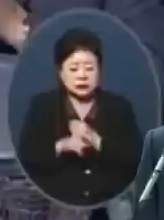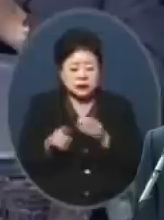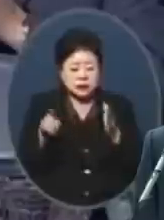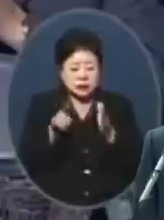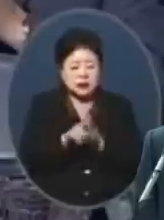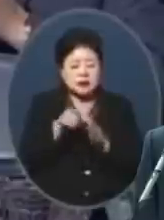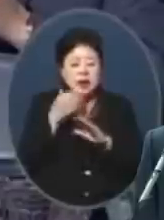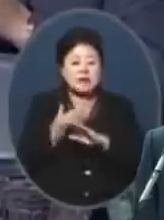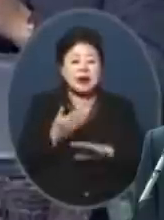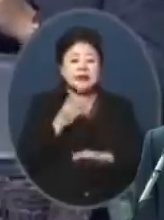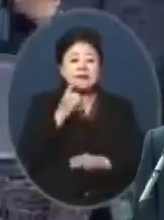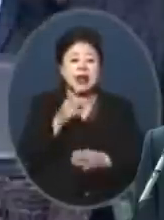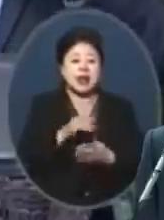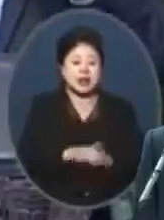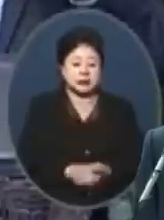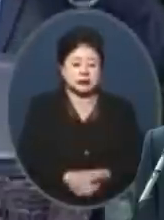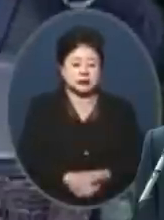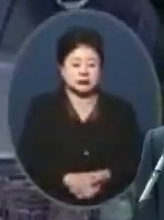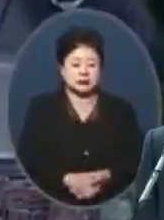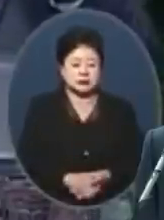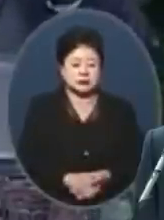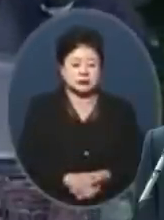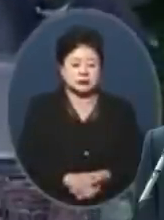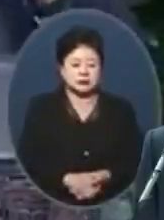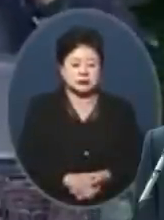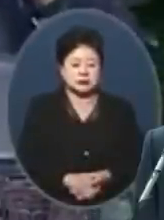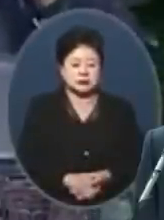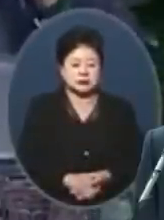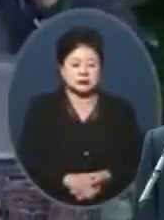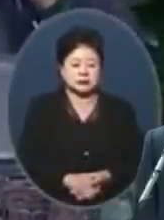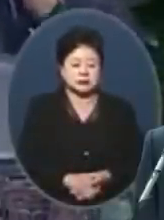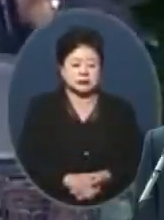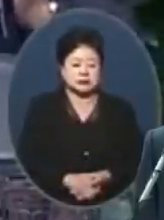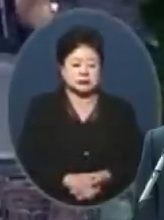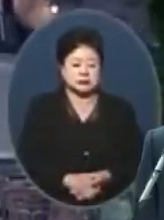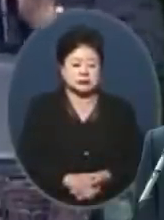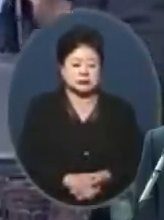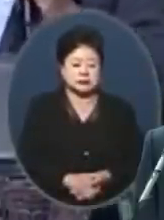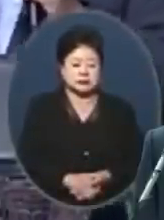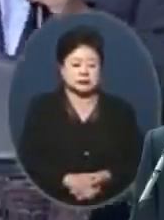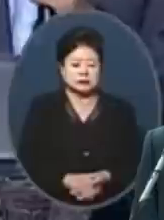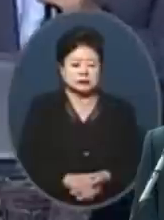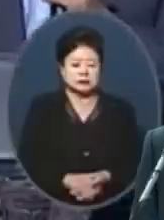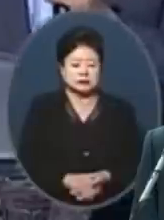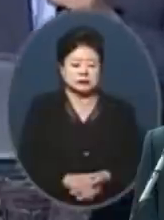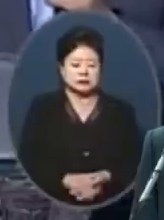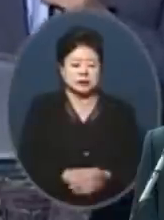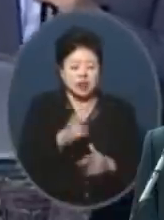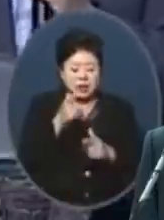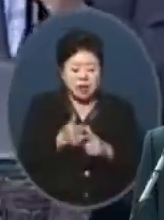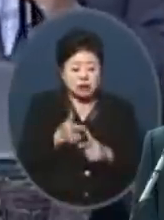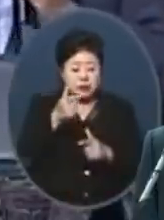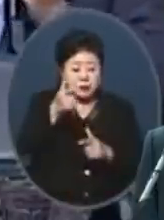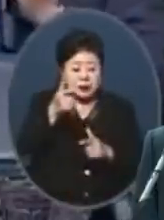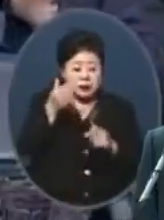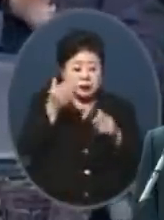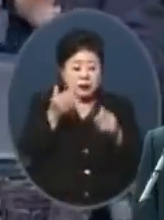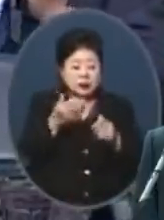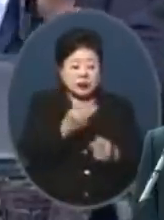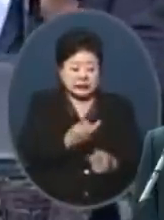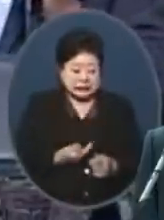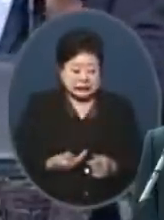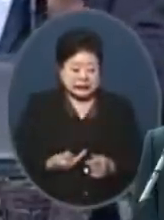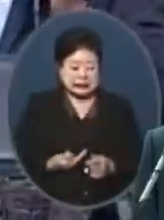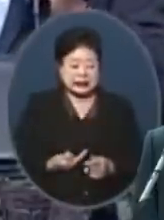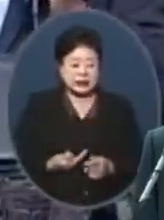믿음의 반대말인 것입니다. So fear is the opposite of faith. 예수님께서